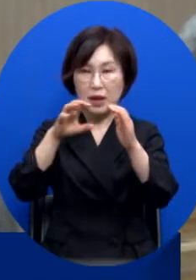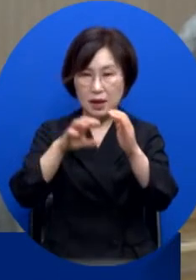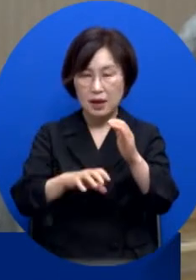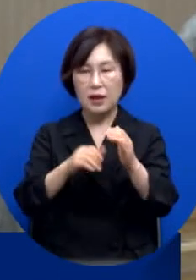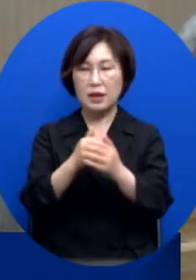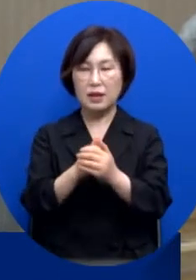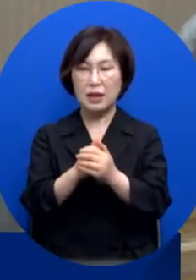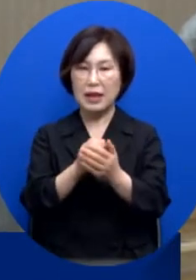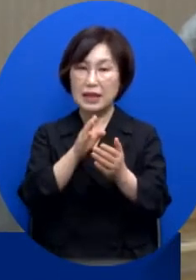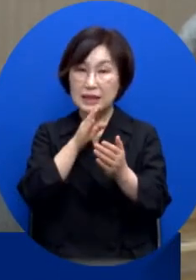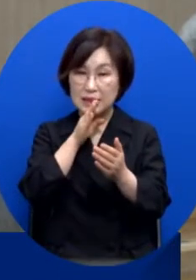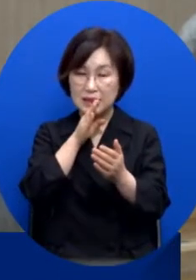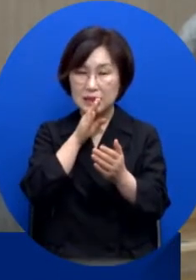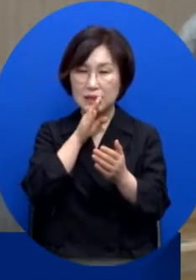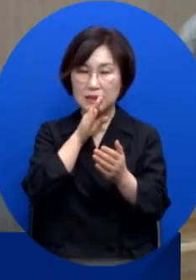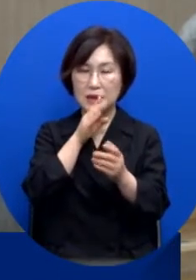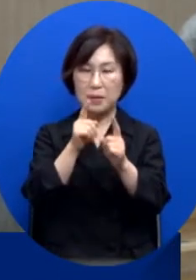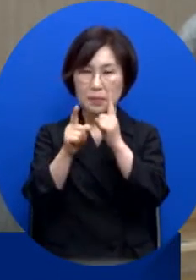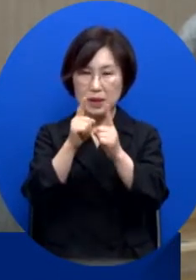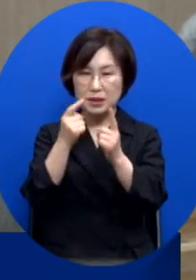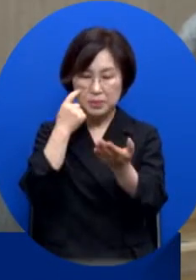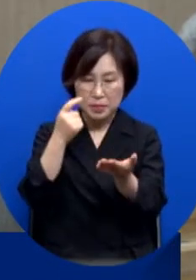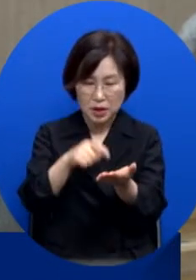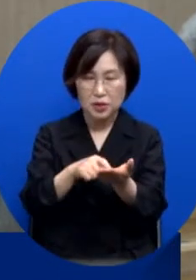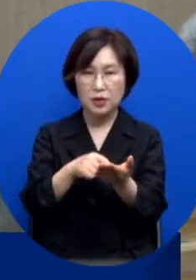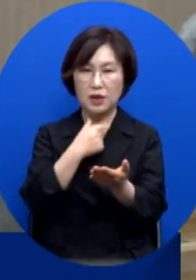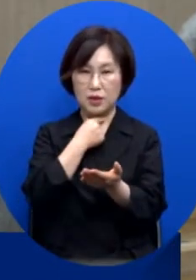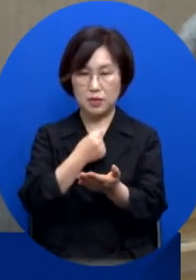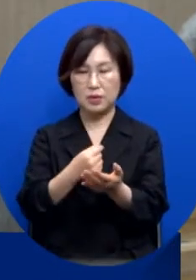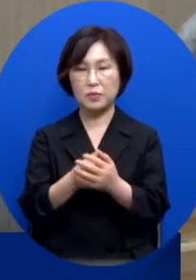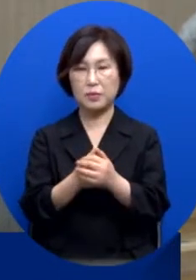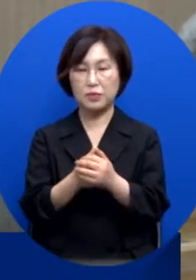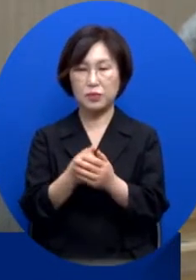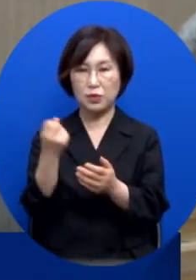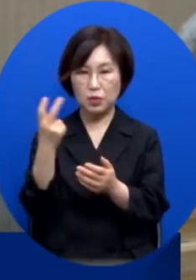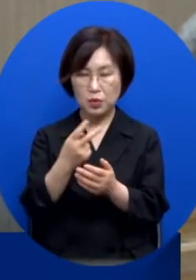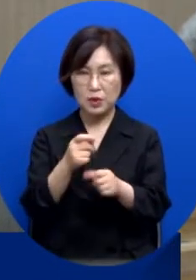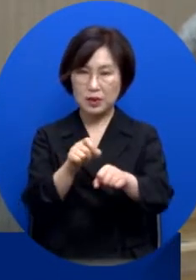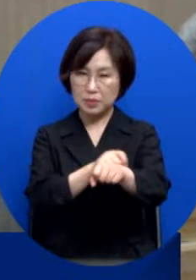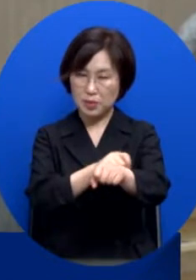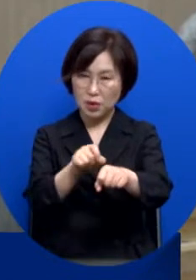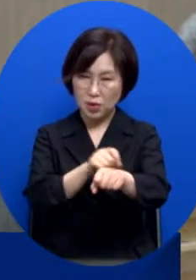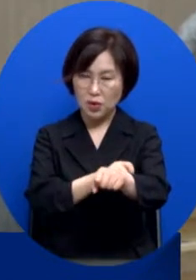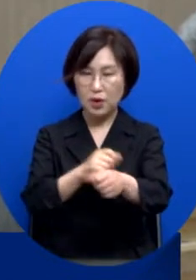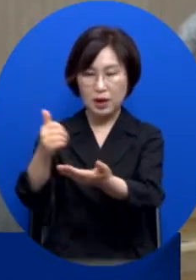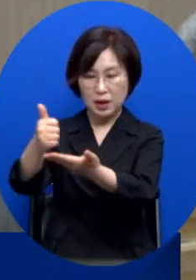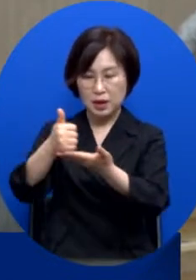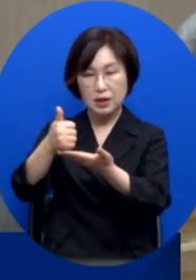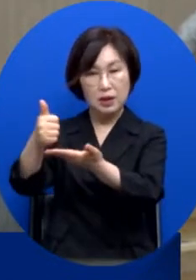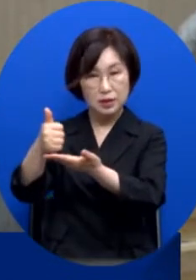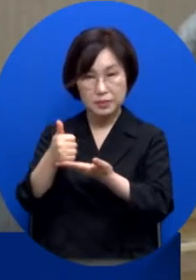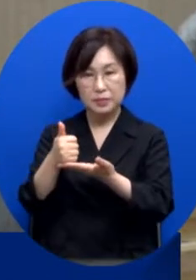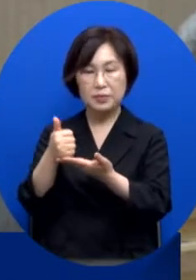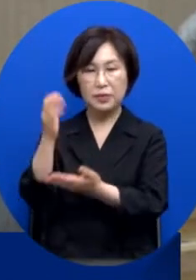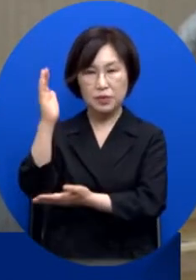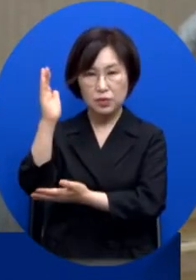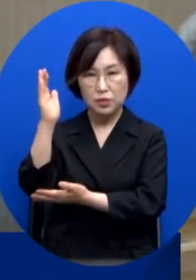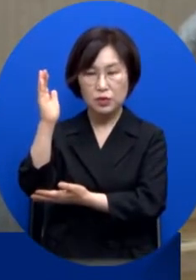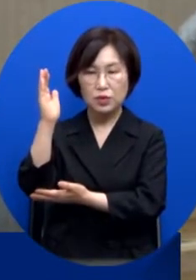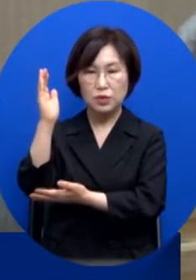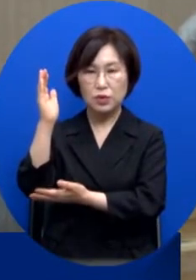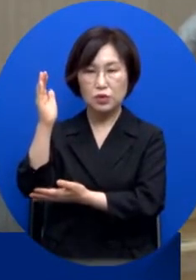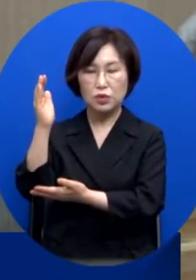진정한 말씀을 찾고 싶은 마음이 들고요 너 특별히 그런 강사님들 그런 설교 사역을 하고 있는 분들이